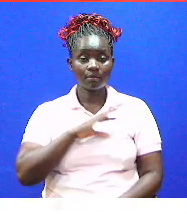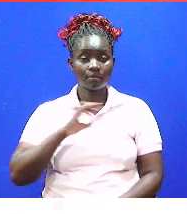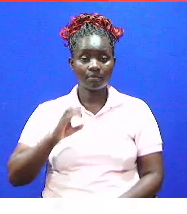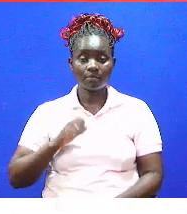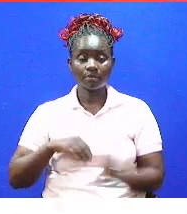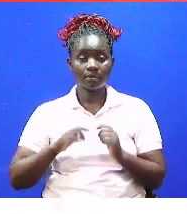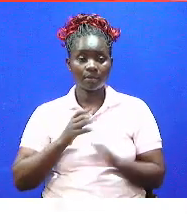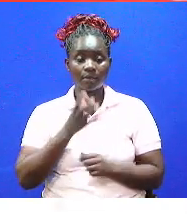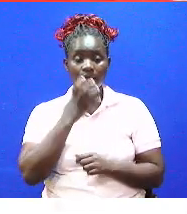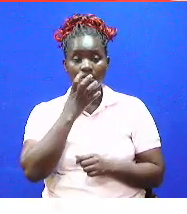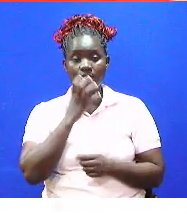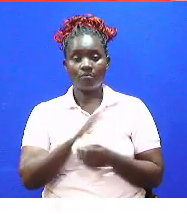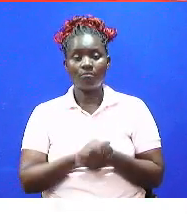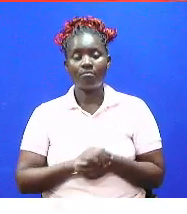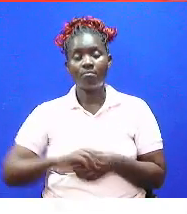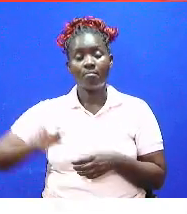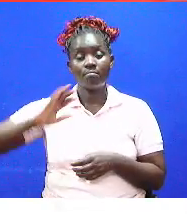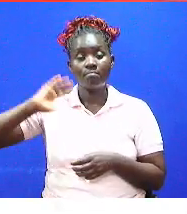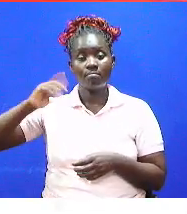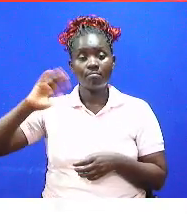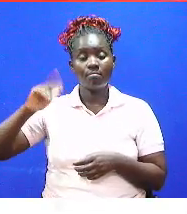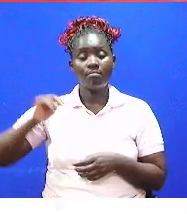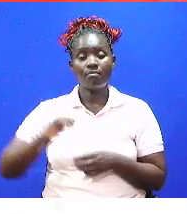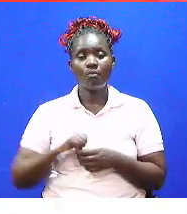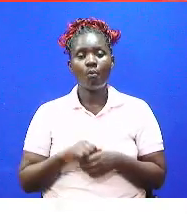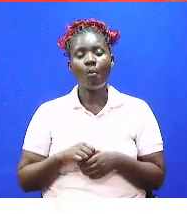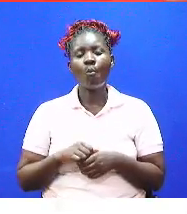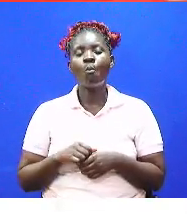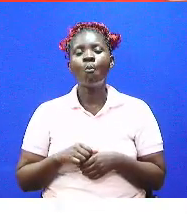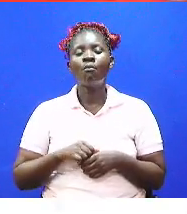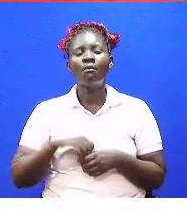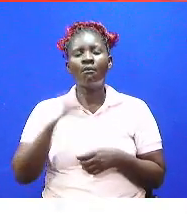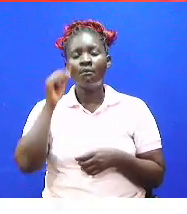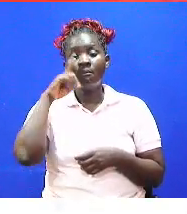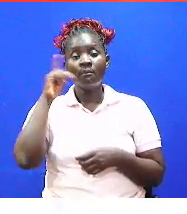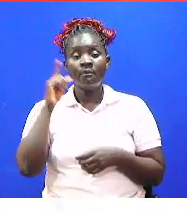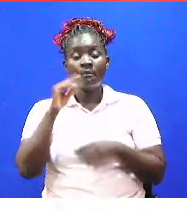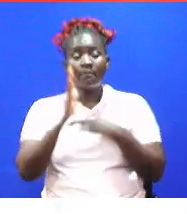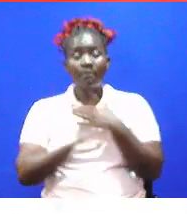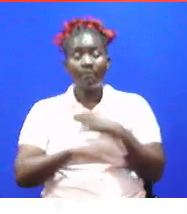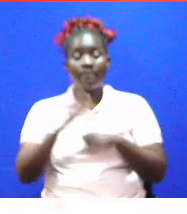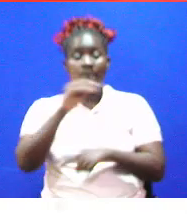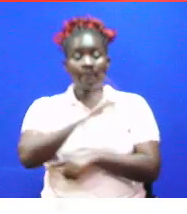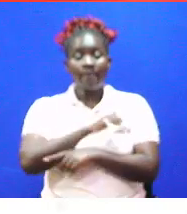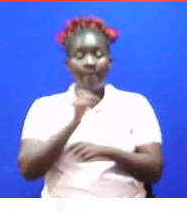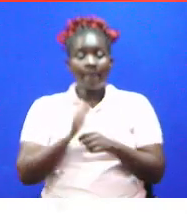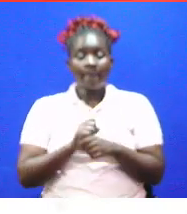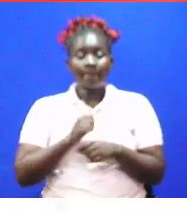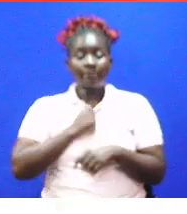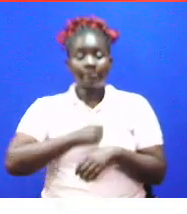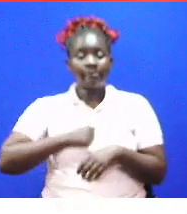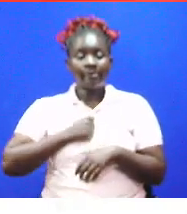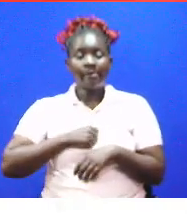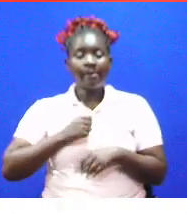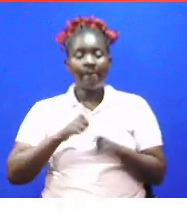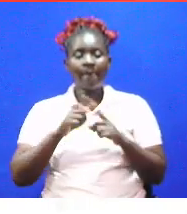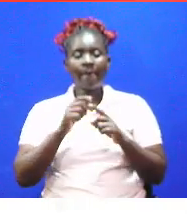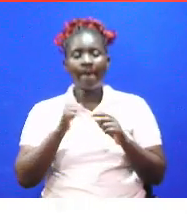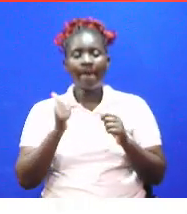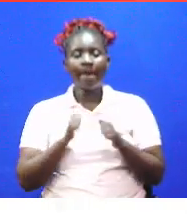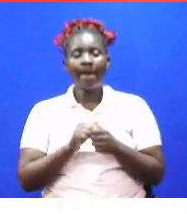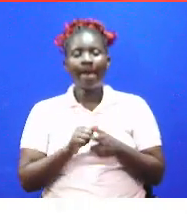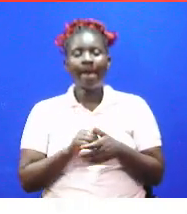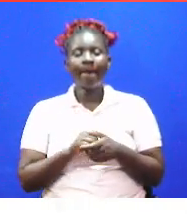county. Atu wako kire neli tuko ye libe sana. Toko pole. Which I say